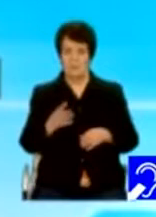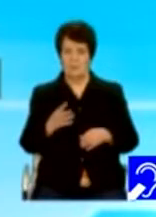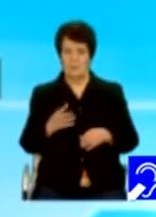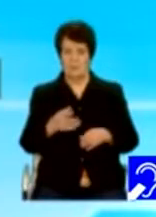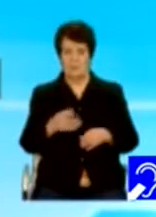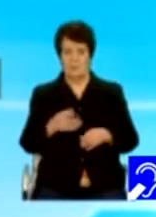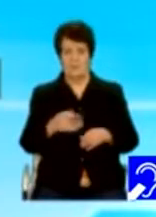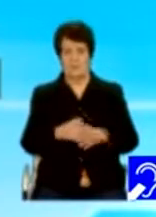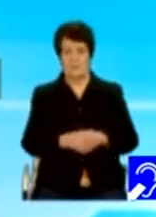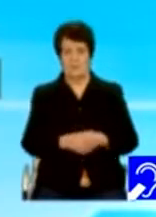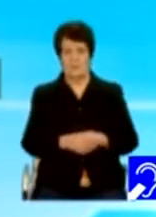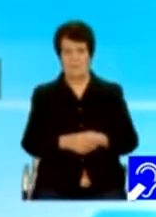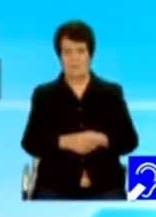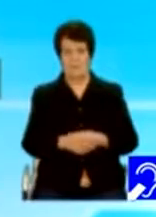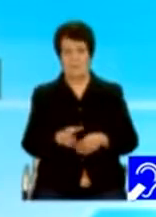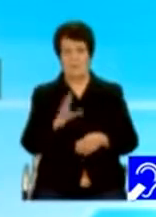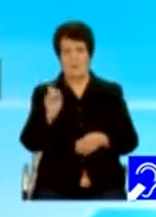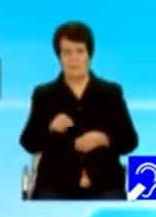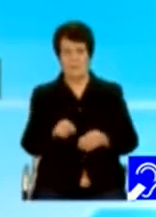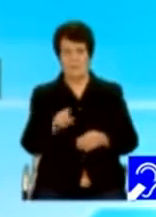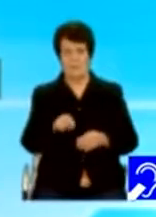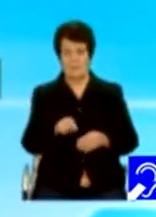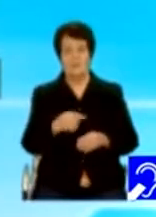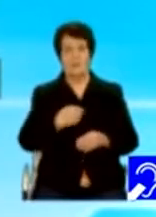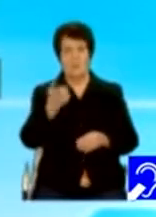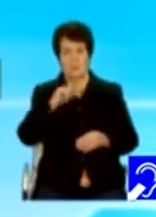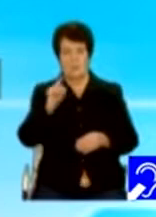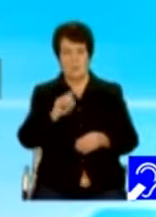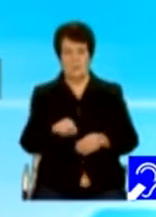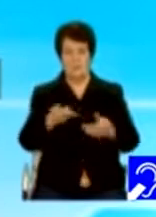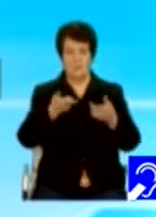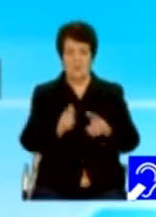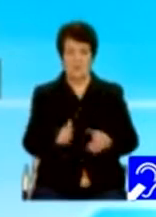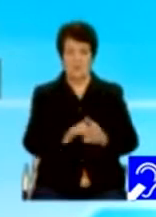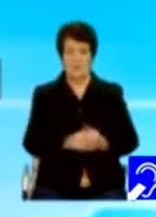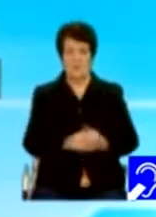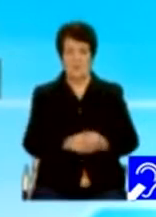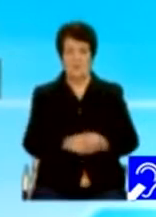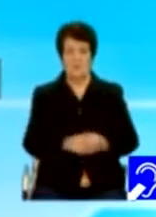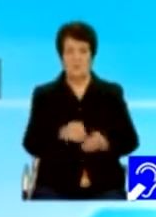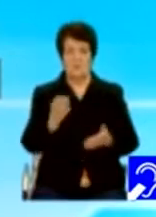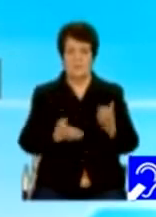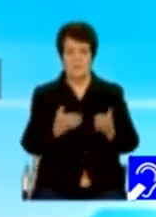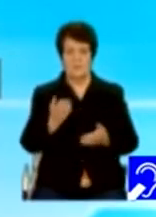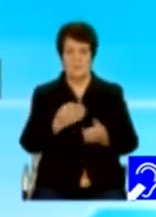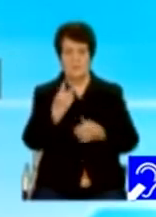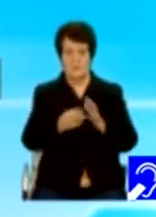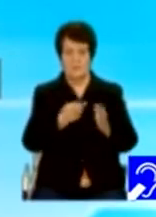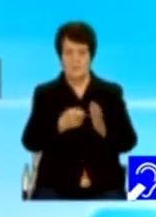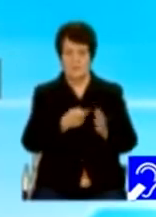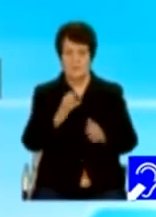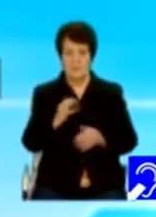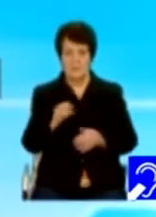de Republica Moldova. Realitatea vine de acolo și noi cunoaștem realitatea. Și apropo, dacă ați menționat de sondaje,